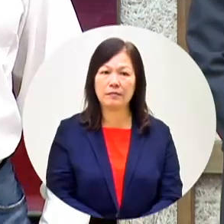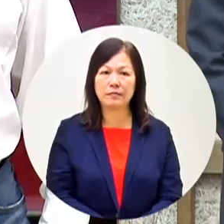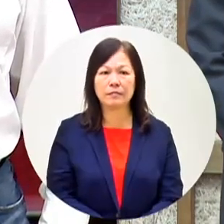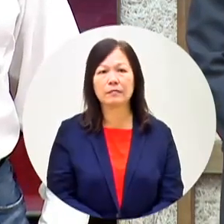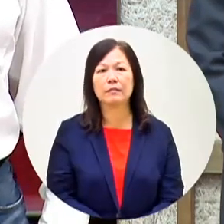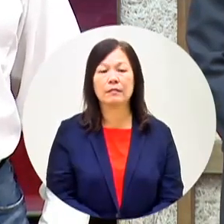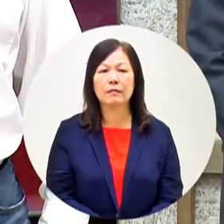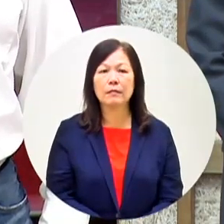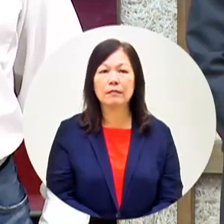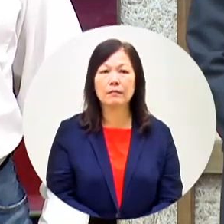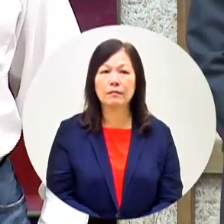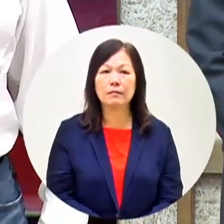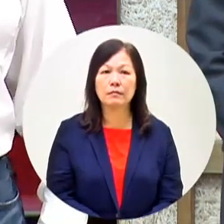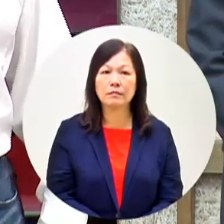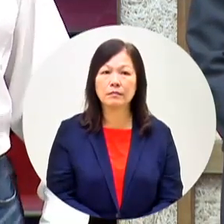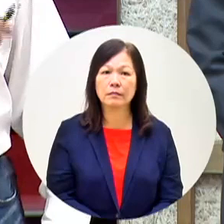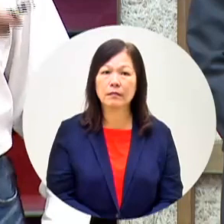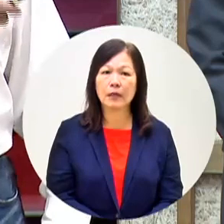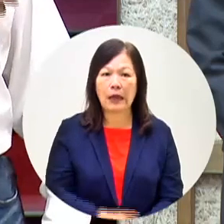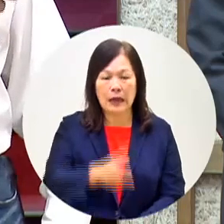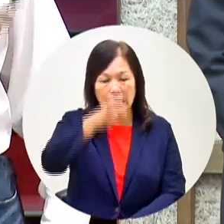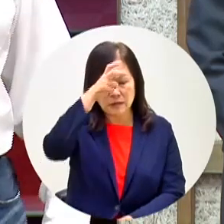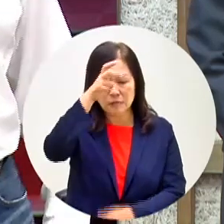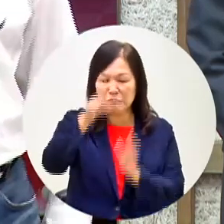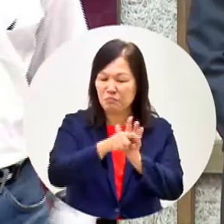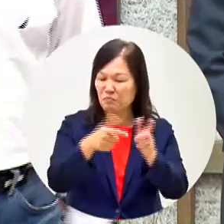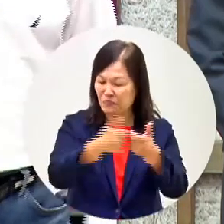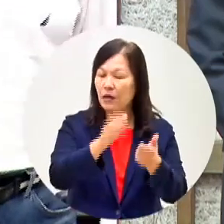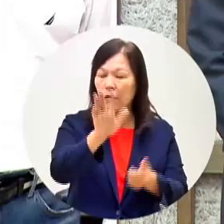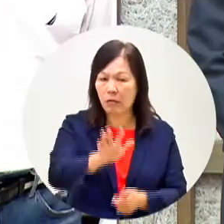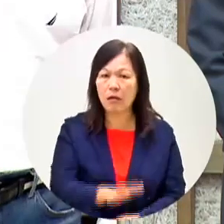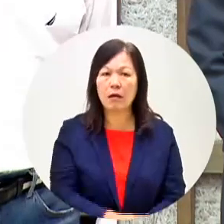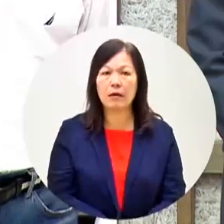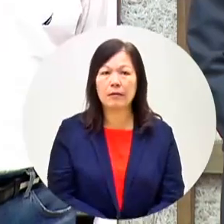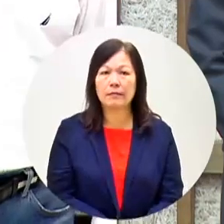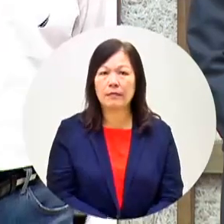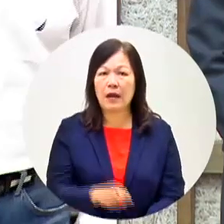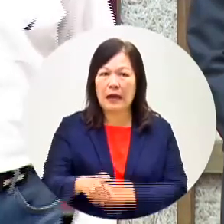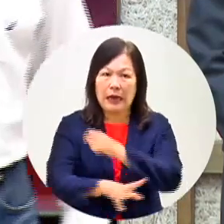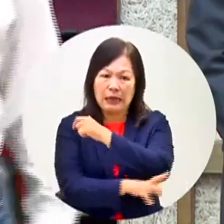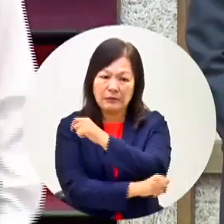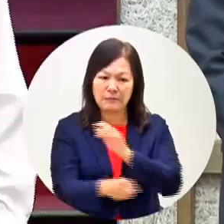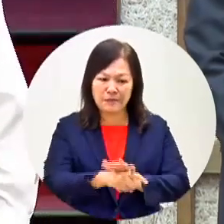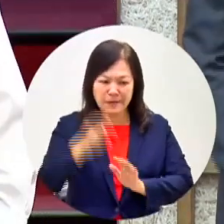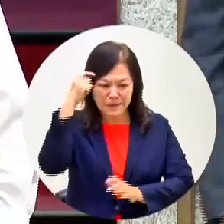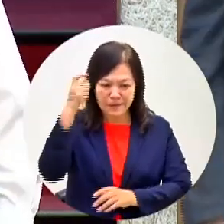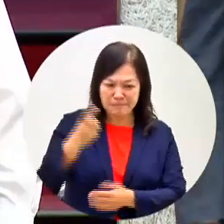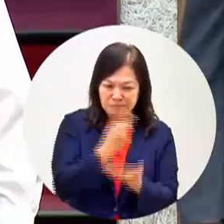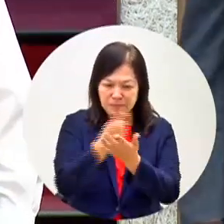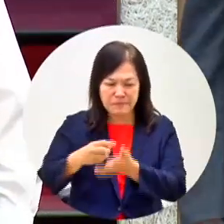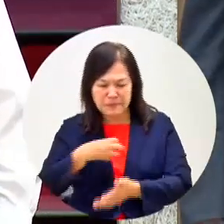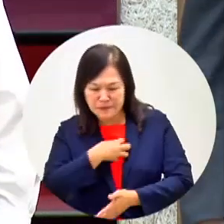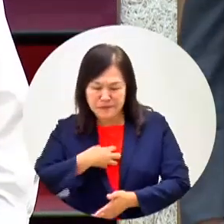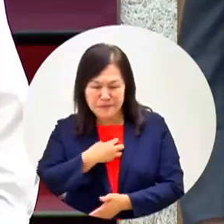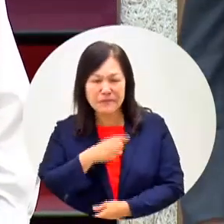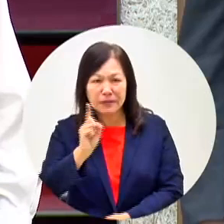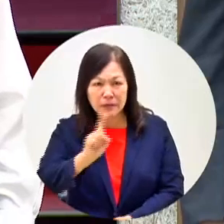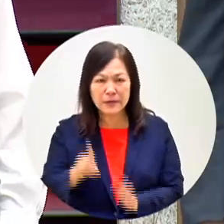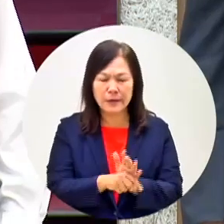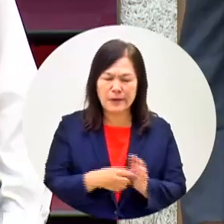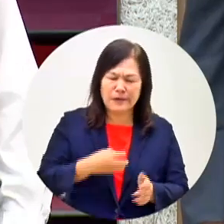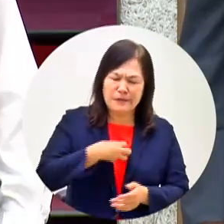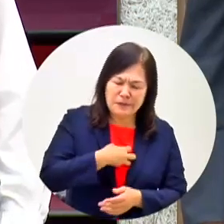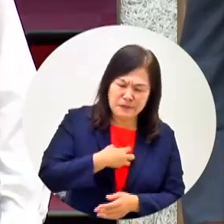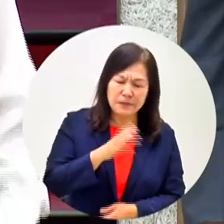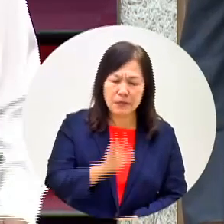警察既然配合，你敢知影基站是偌个小呢？偌不准呢？莫名其